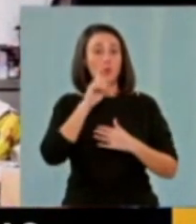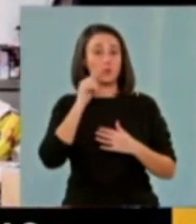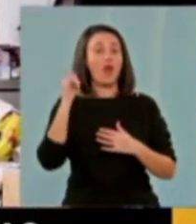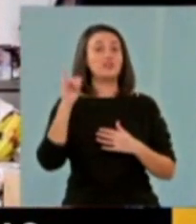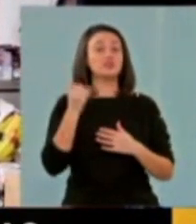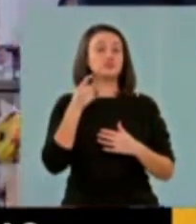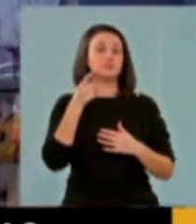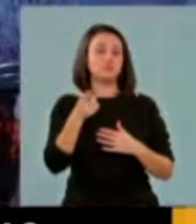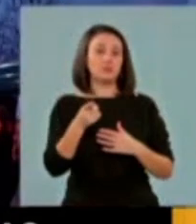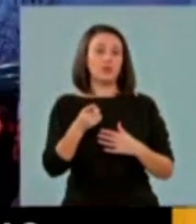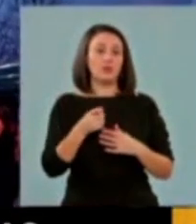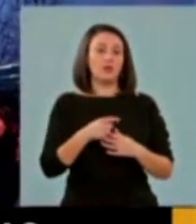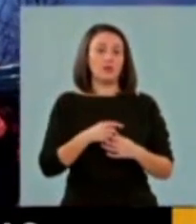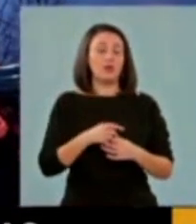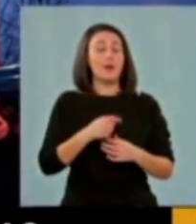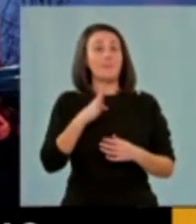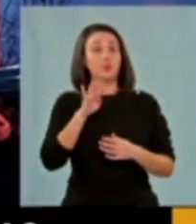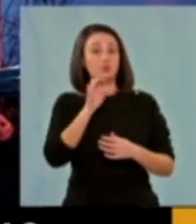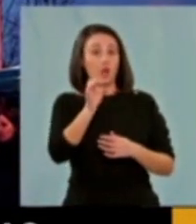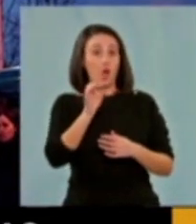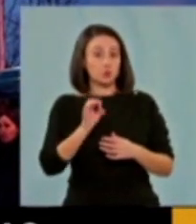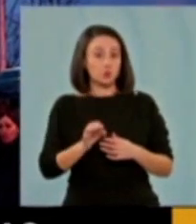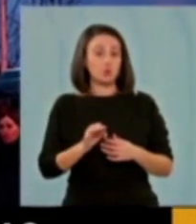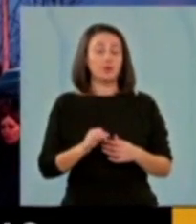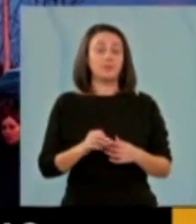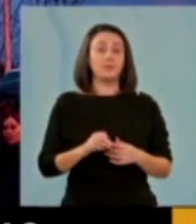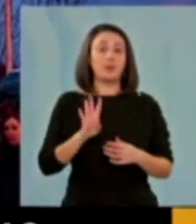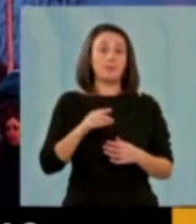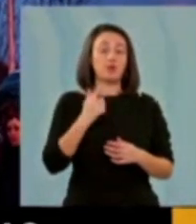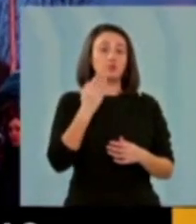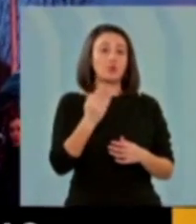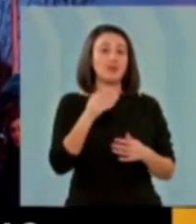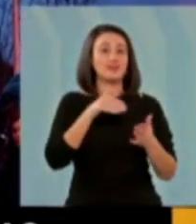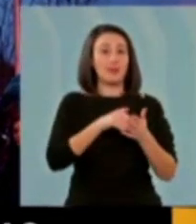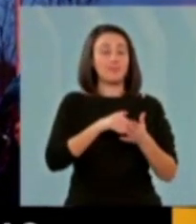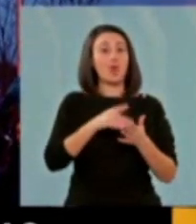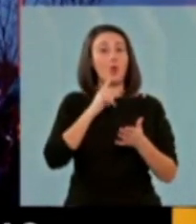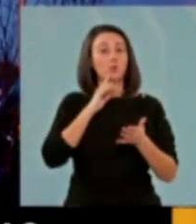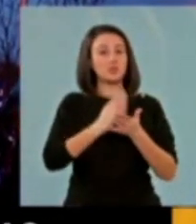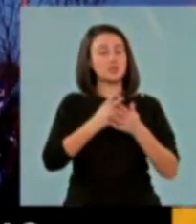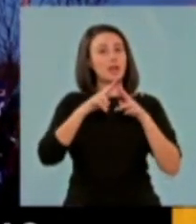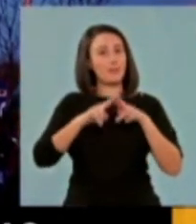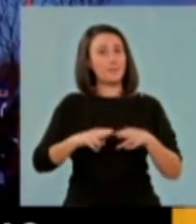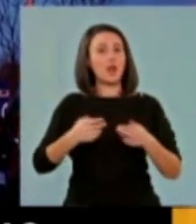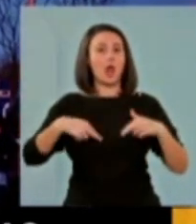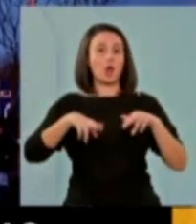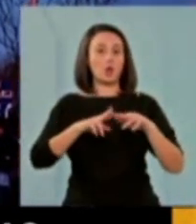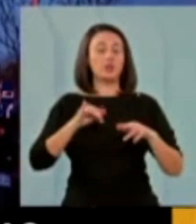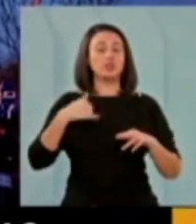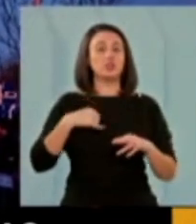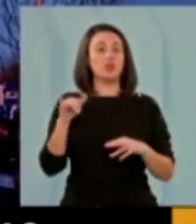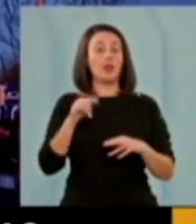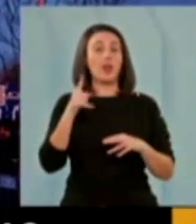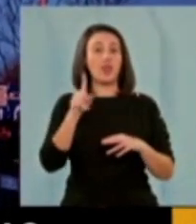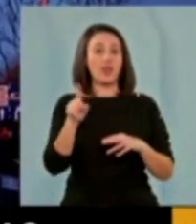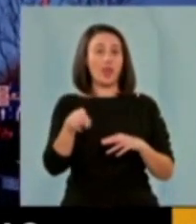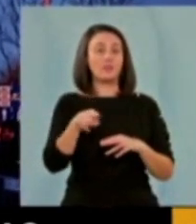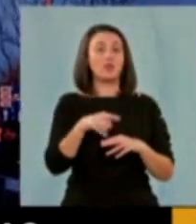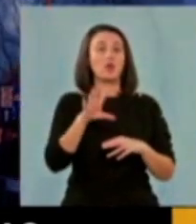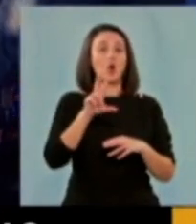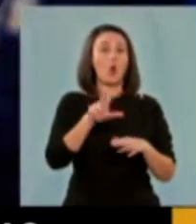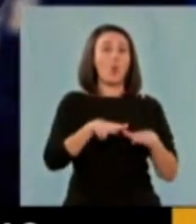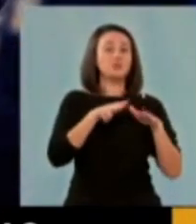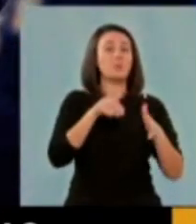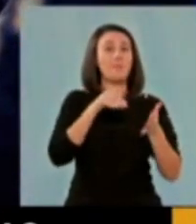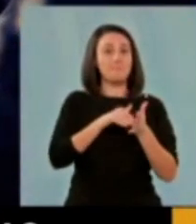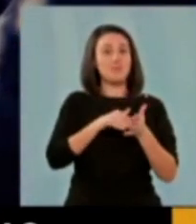Dintre aceștia în jur de 40% adică aproximativ 46.000 au decis să rămână în țara noastră iar dintre ei aproximativ